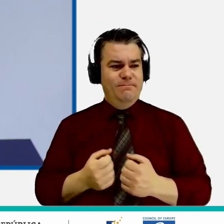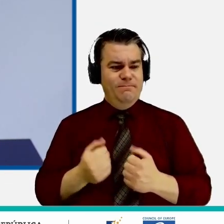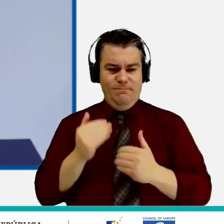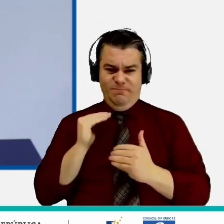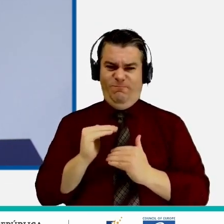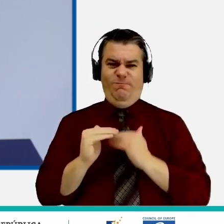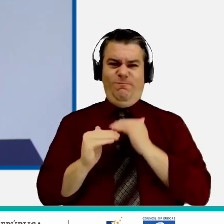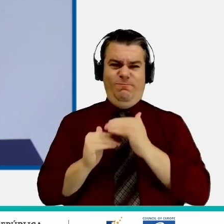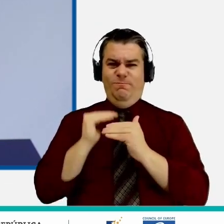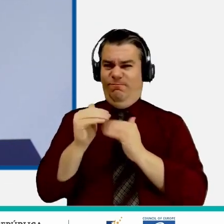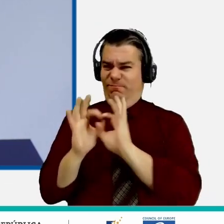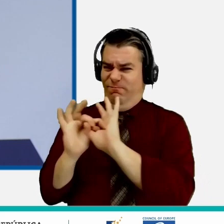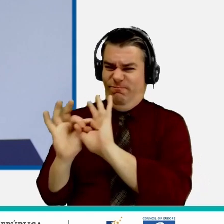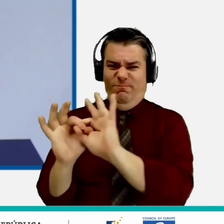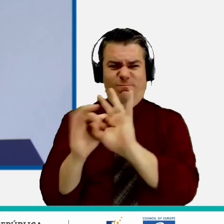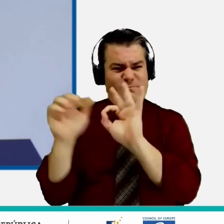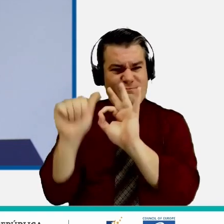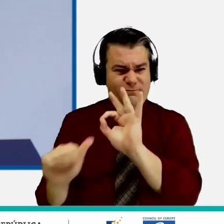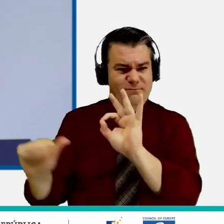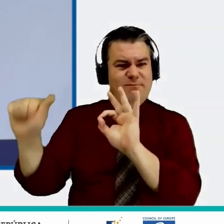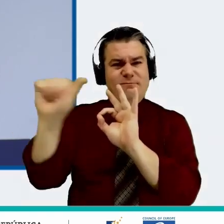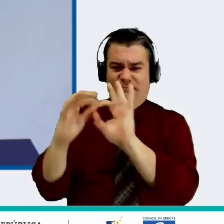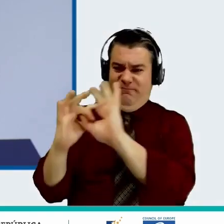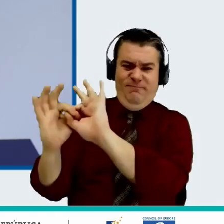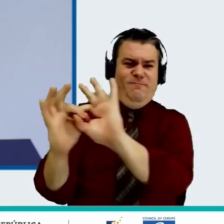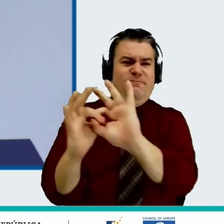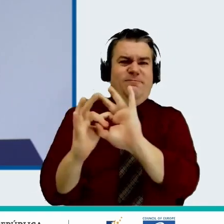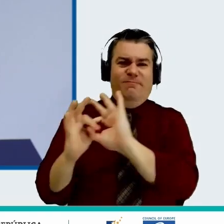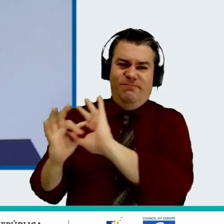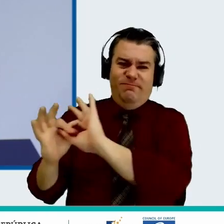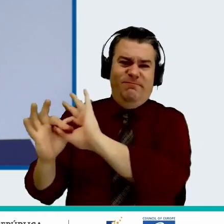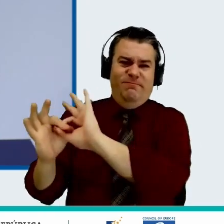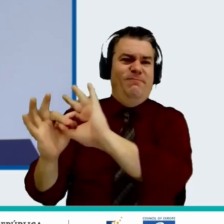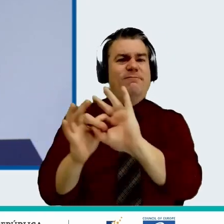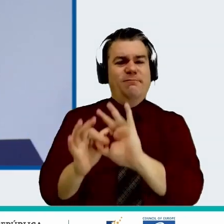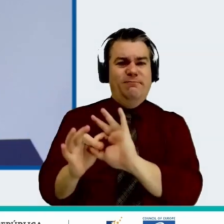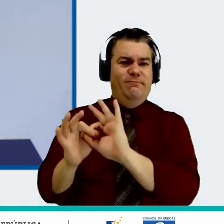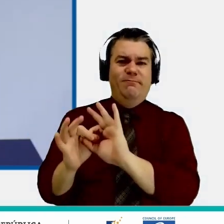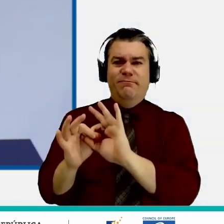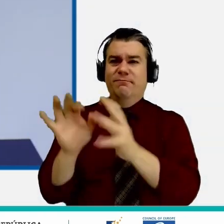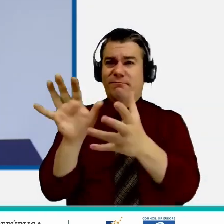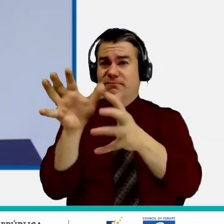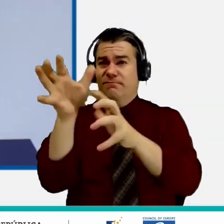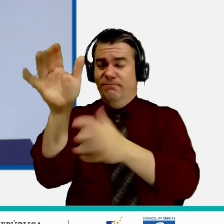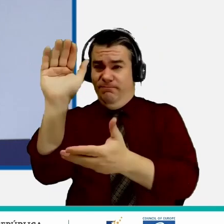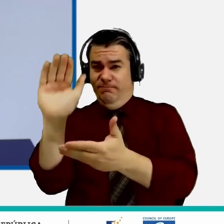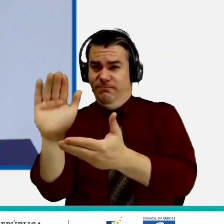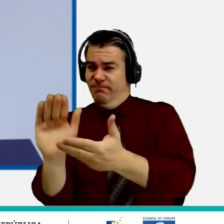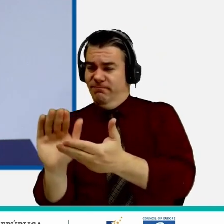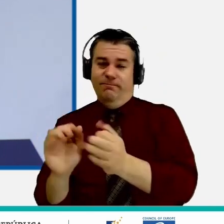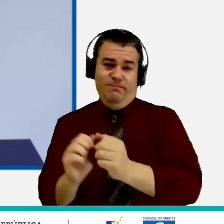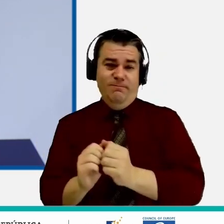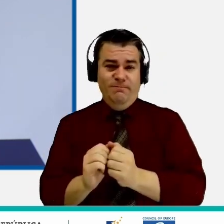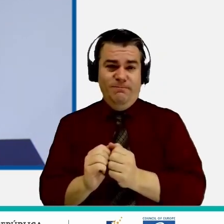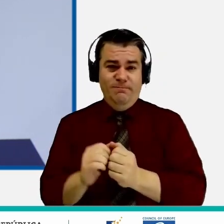частности, приведу такие факты, что совсем недавно, в ноябре месяце, был проведен очередной региональный форум